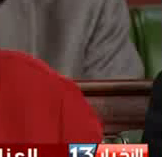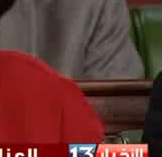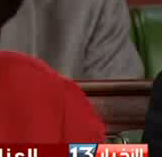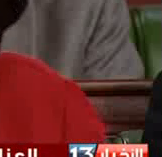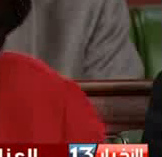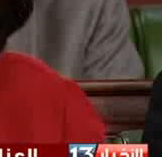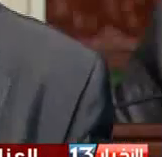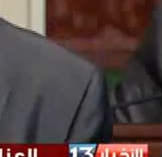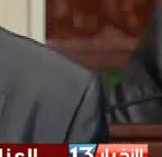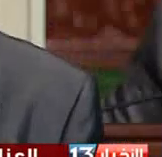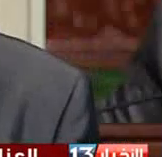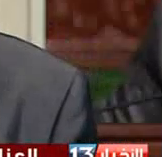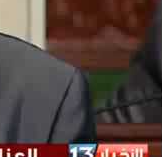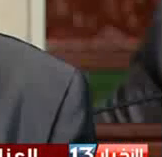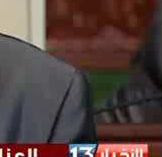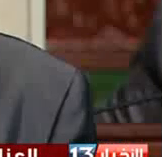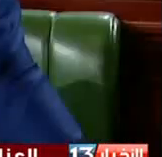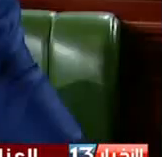الجديده